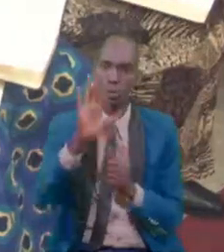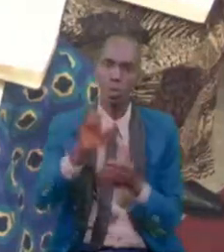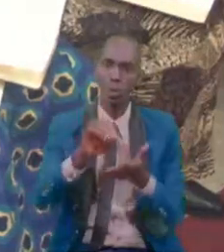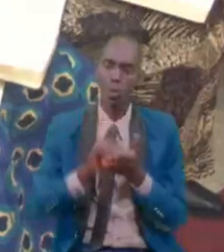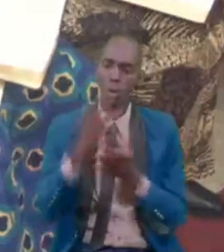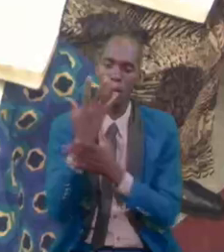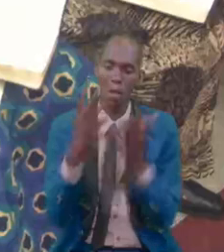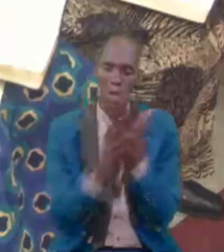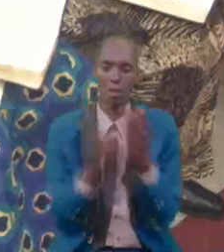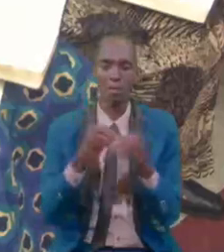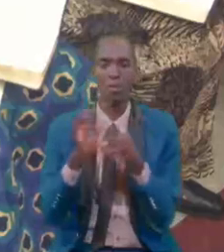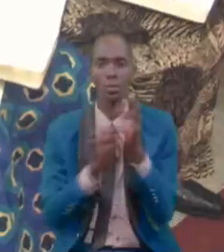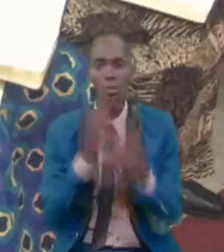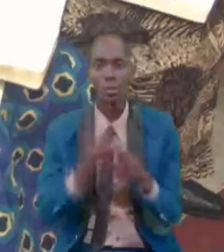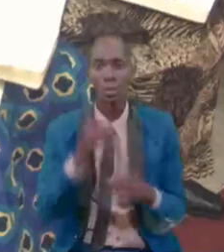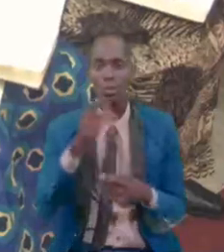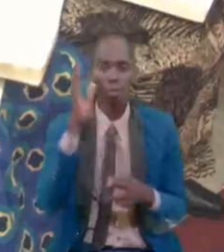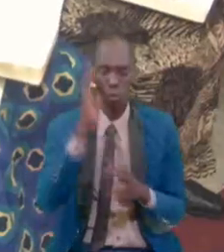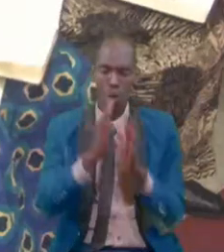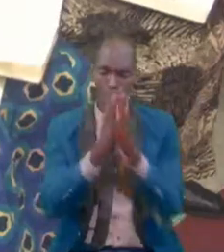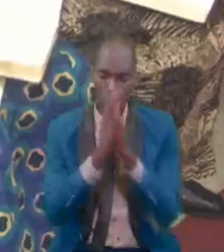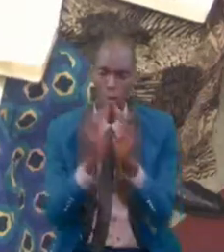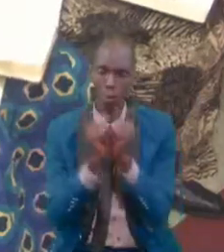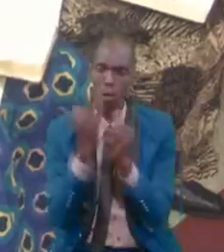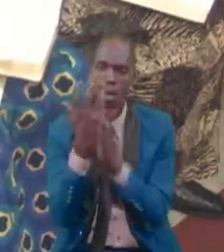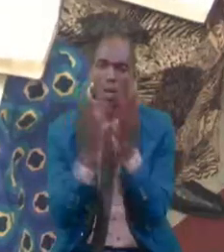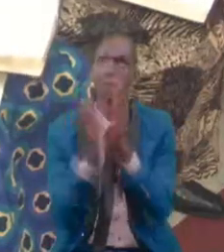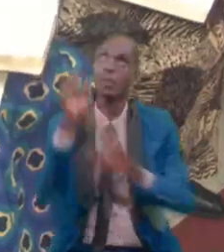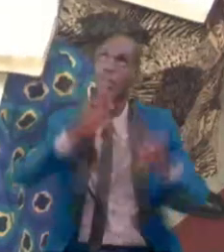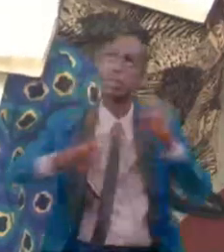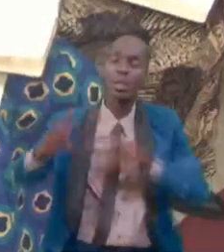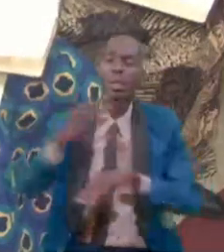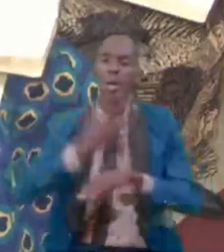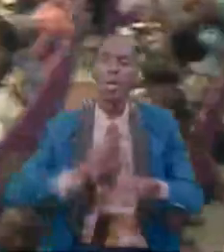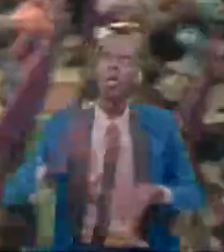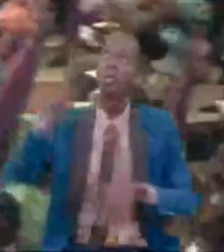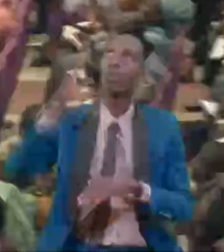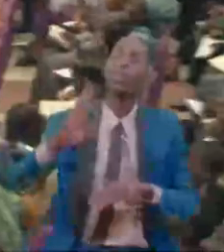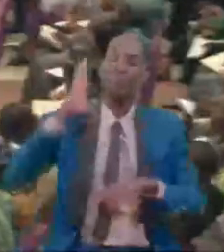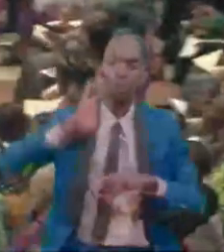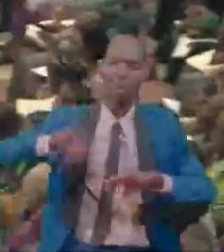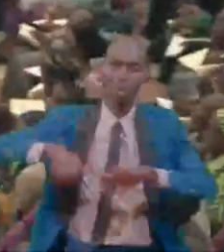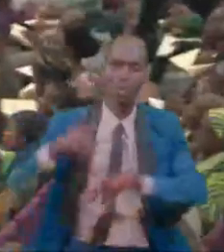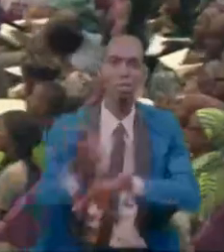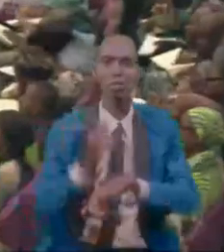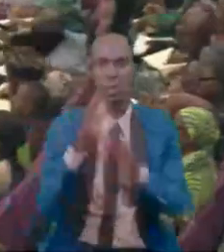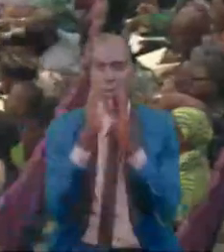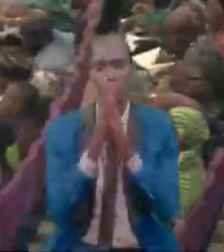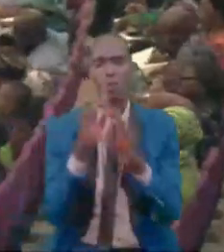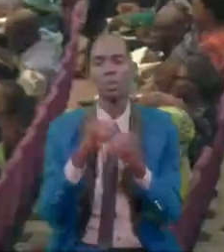votre bouche. Vous allez prier avec votre bouche. La confirmation viendra du ciel sur vous ce